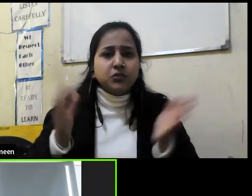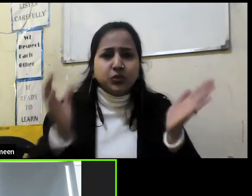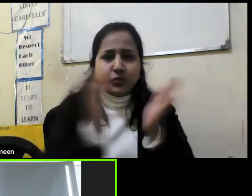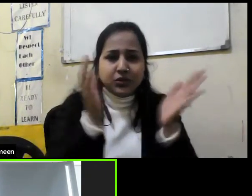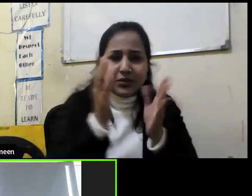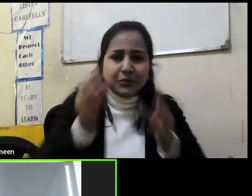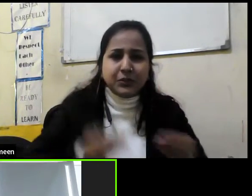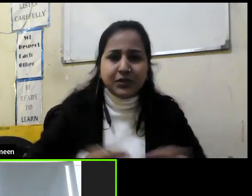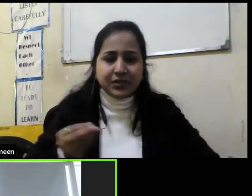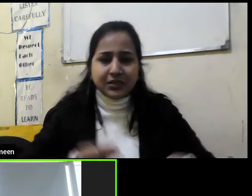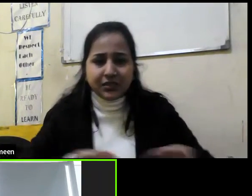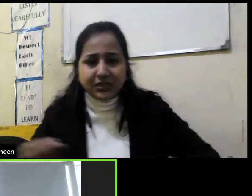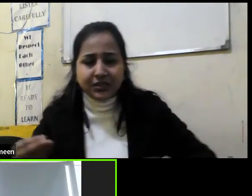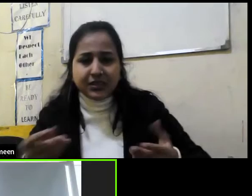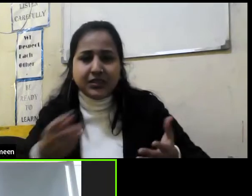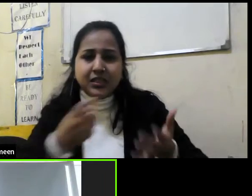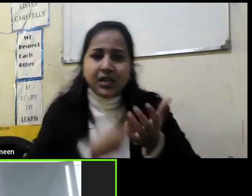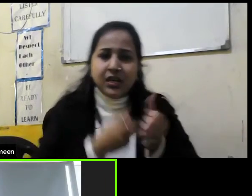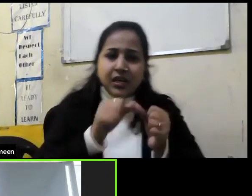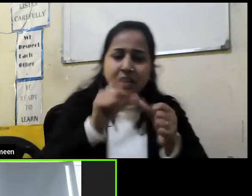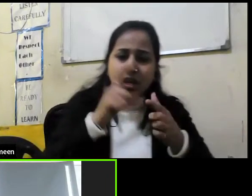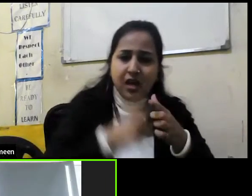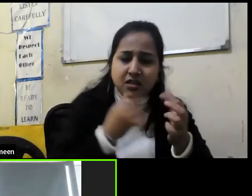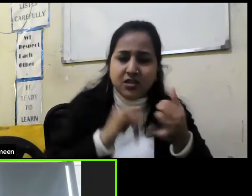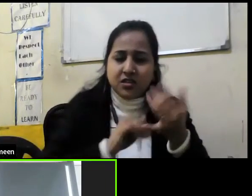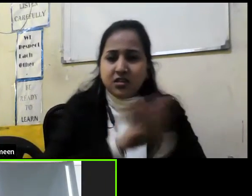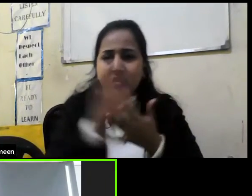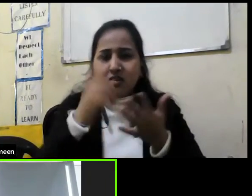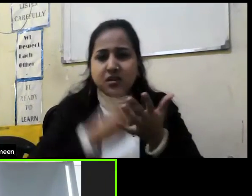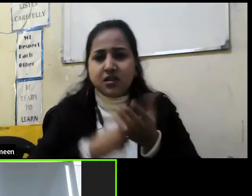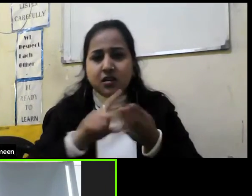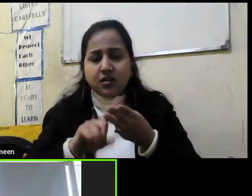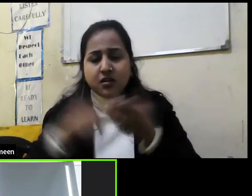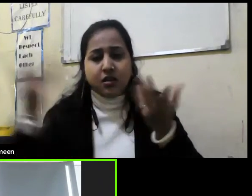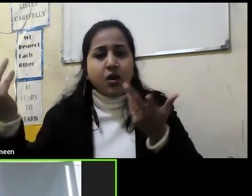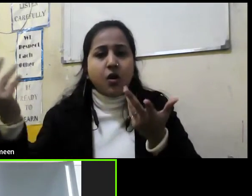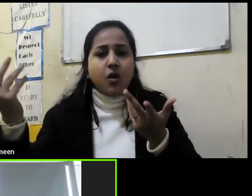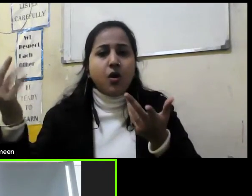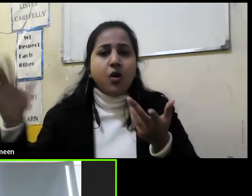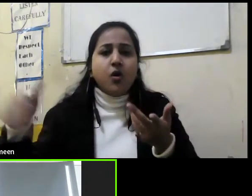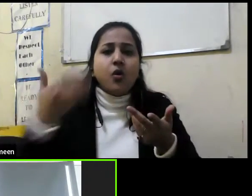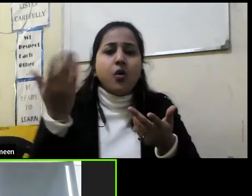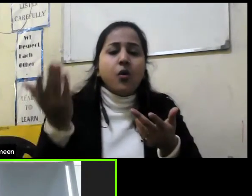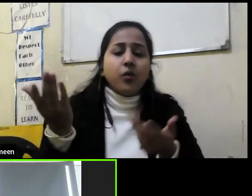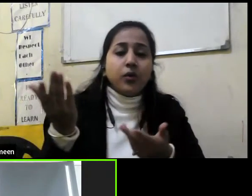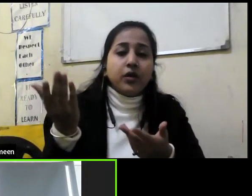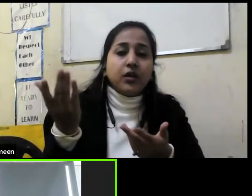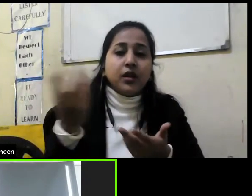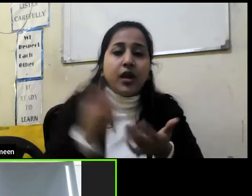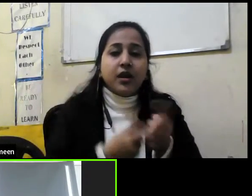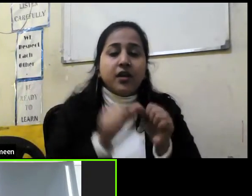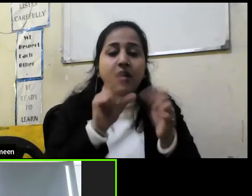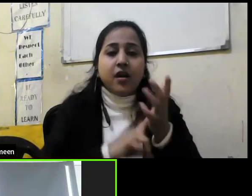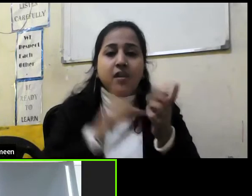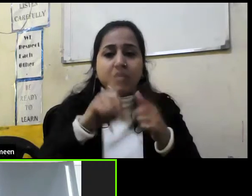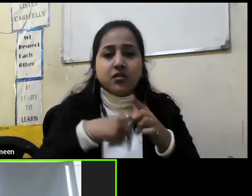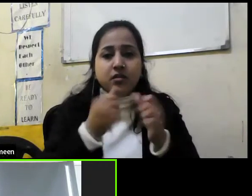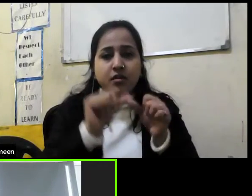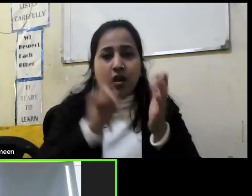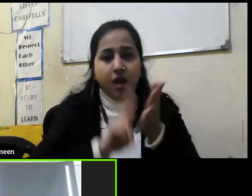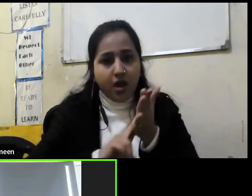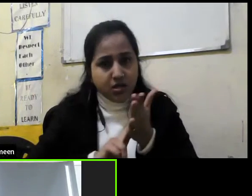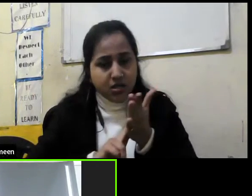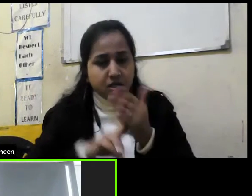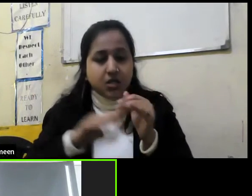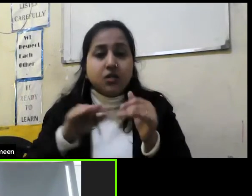है. राजेश्री मैडम से और रंजन चोपड़ा साहब, everybody was talking about entrepreneurship, and we are in that domain.